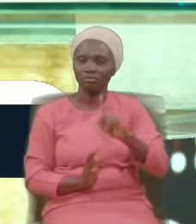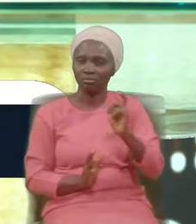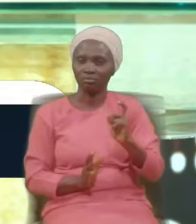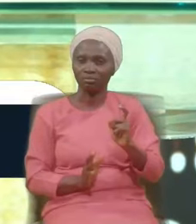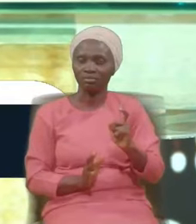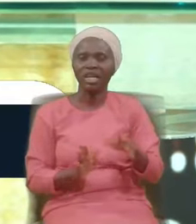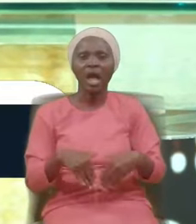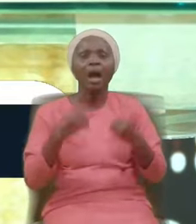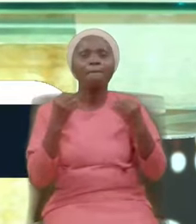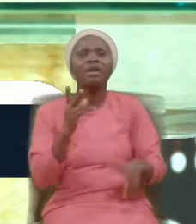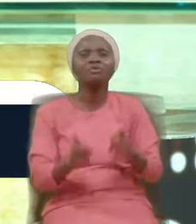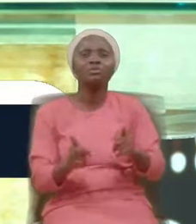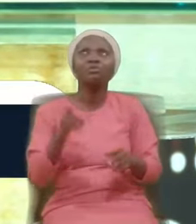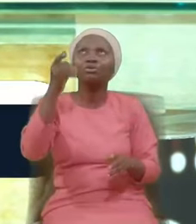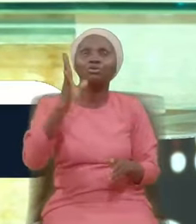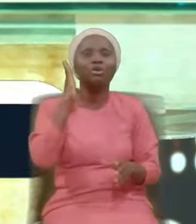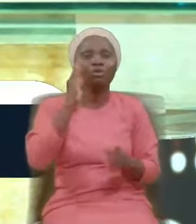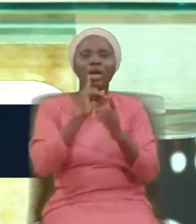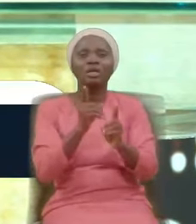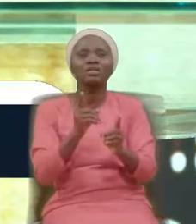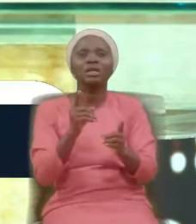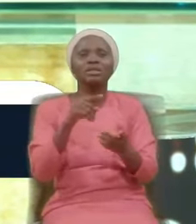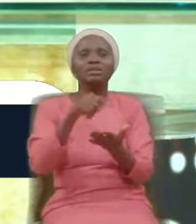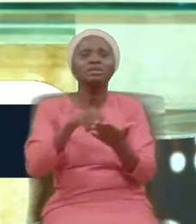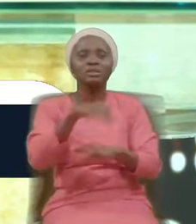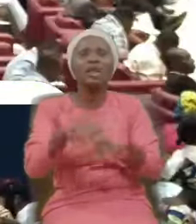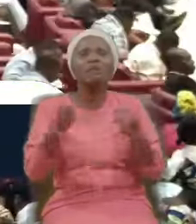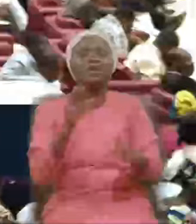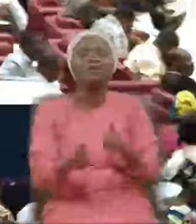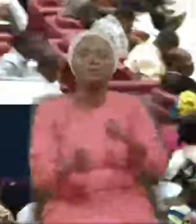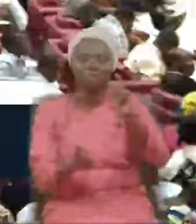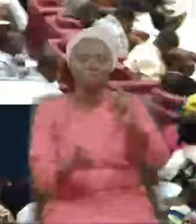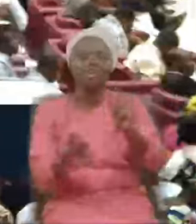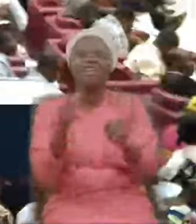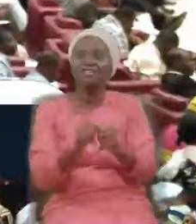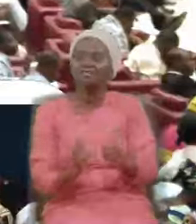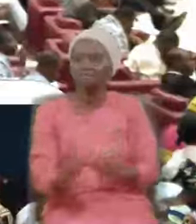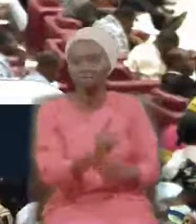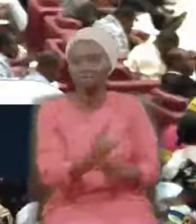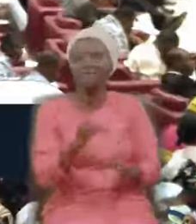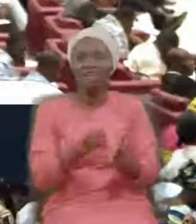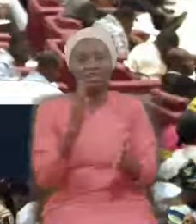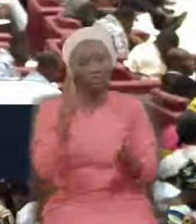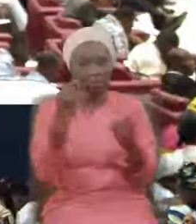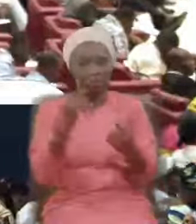Combien de personnes seront exaucées ce soir? Tout le monde, cela vous arrivera.